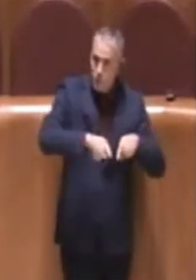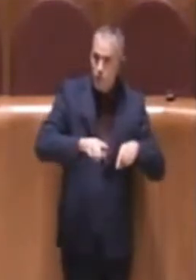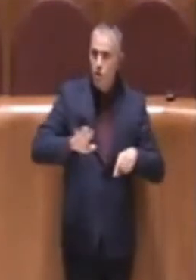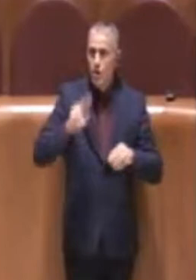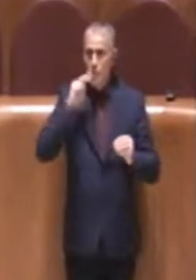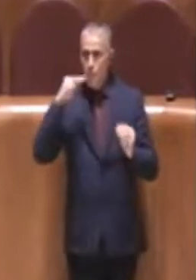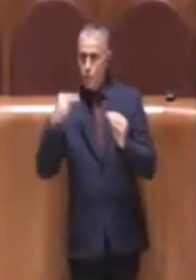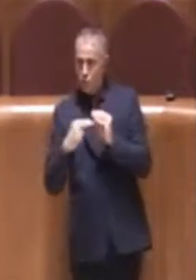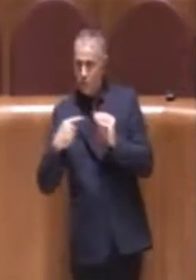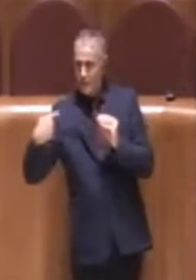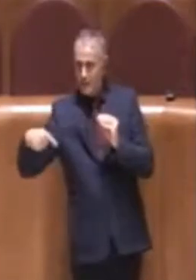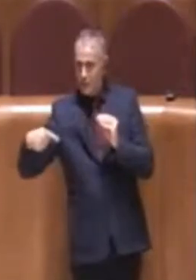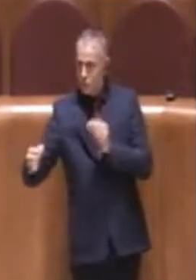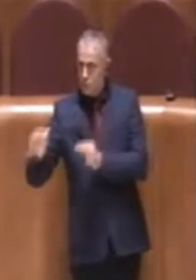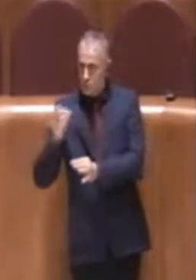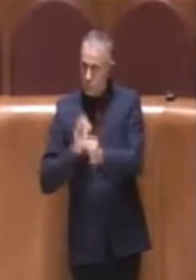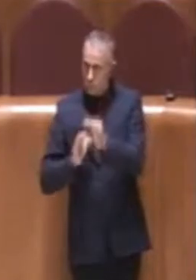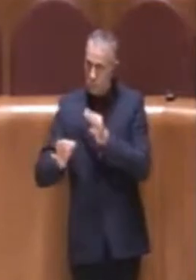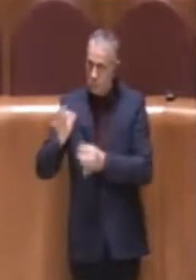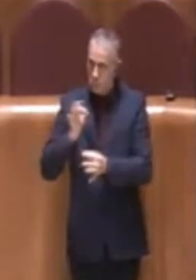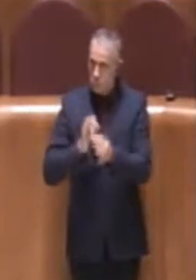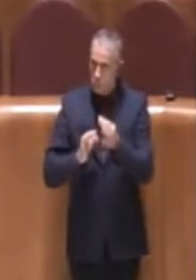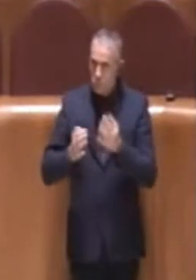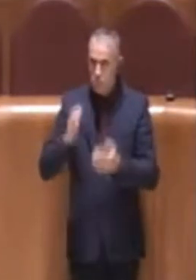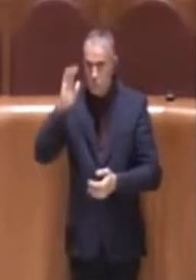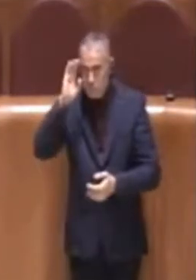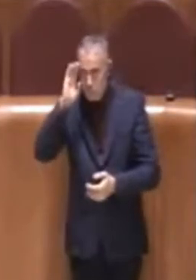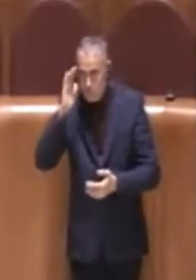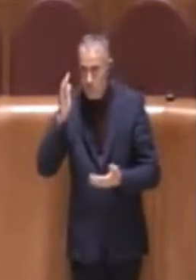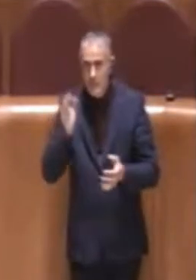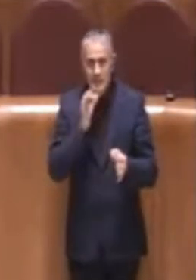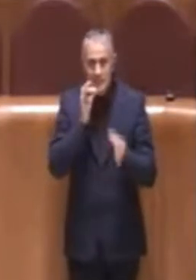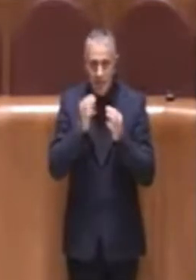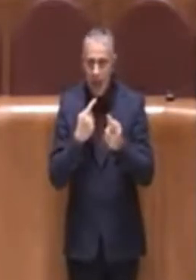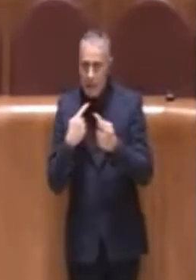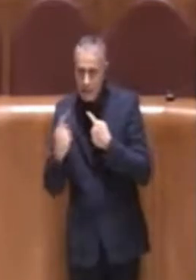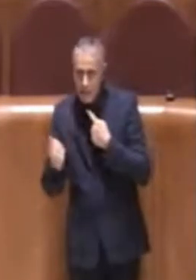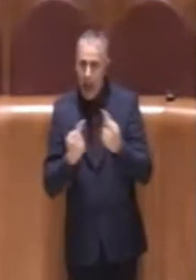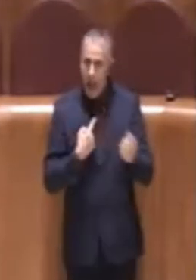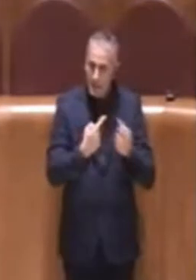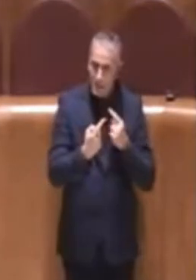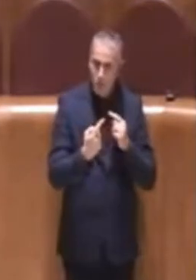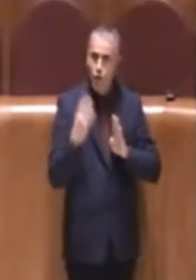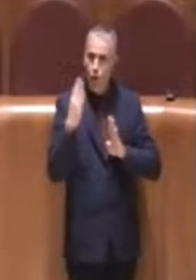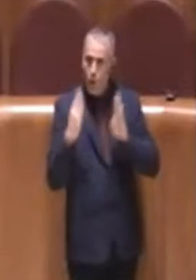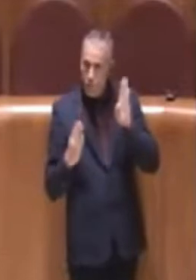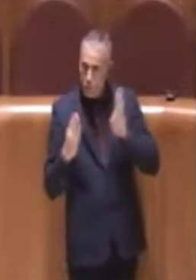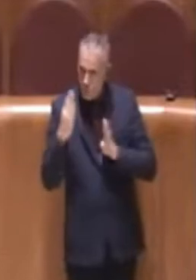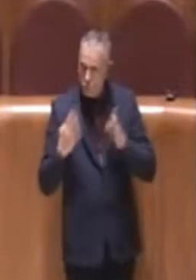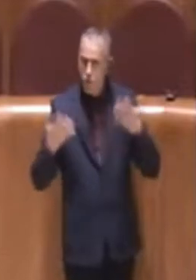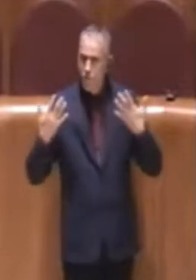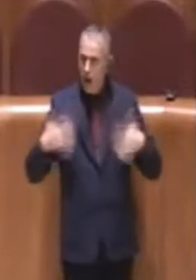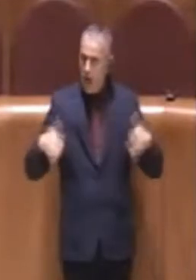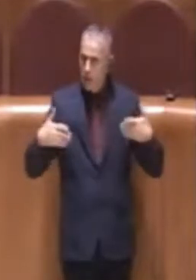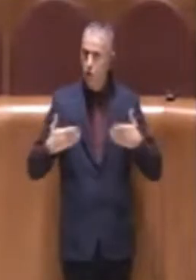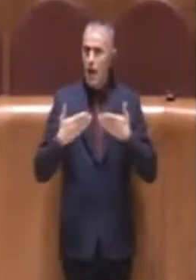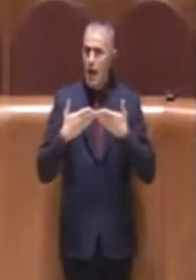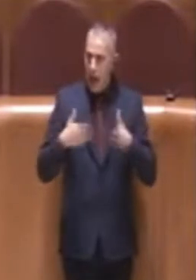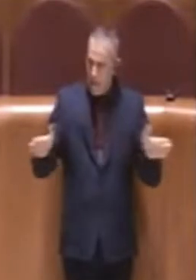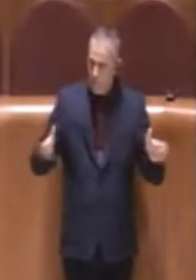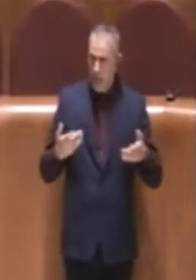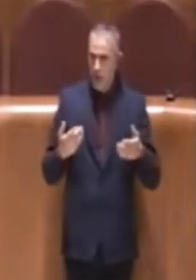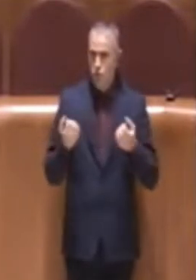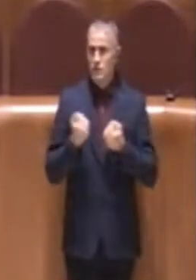che sono stati anche c'è stato quindi un dibattito un confronto assolutamente aperto e democratico